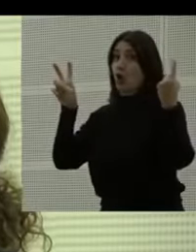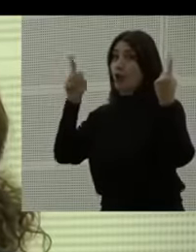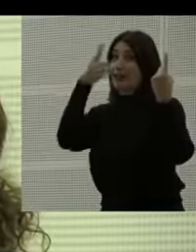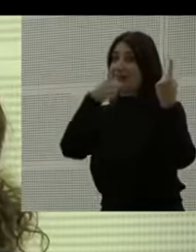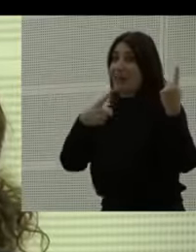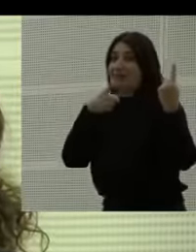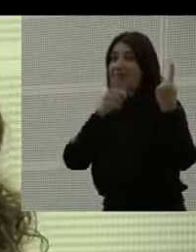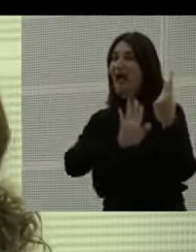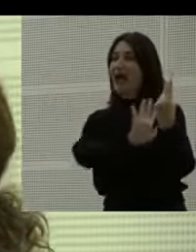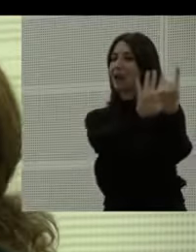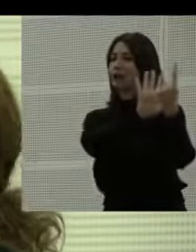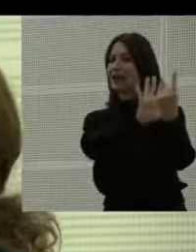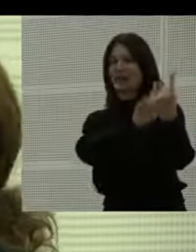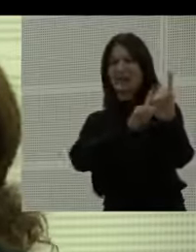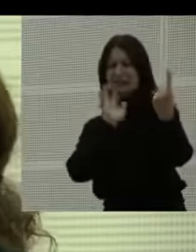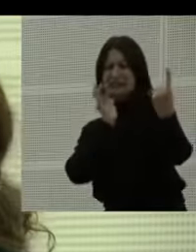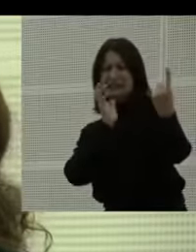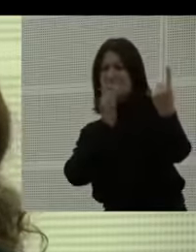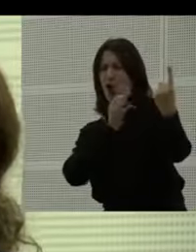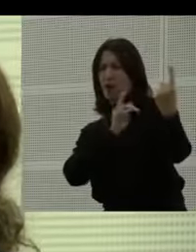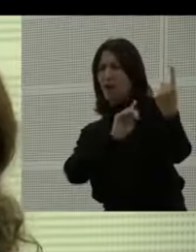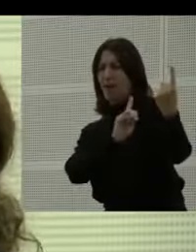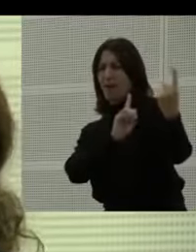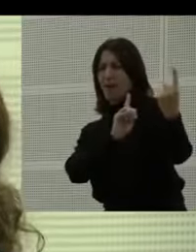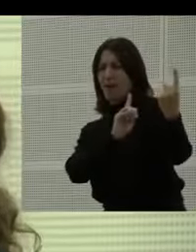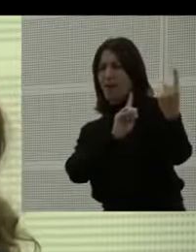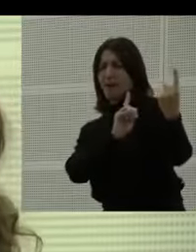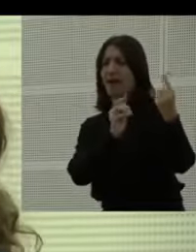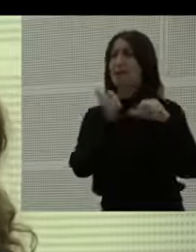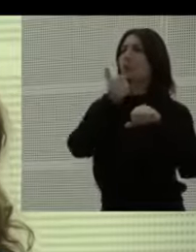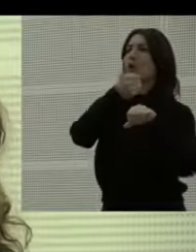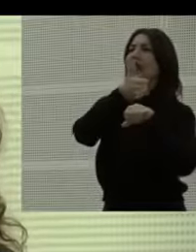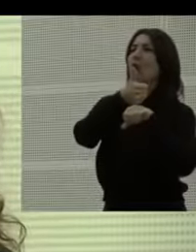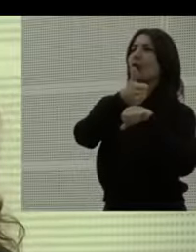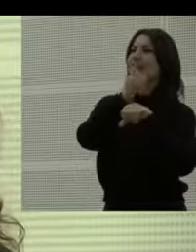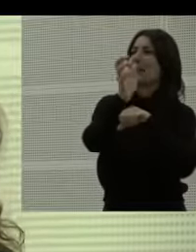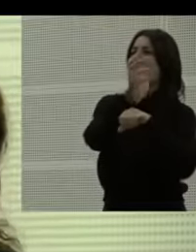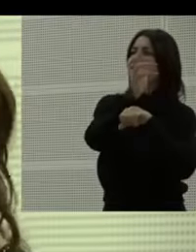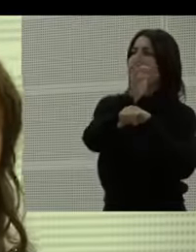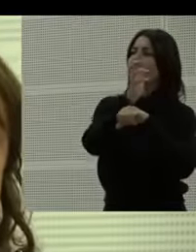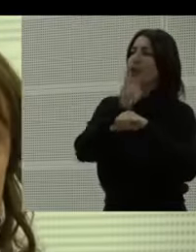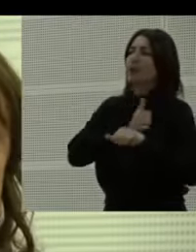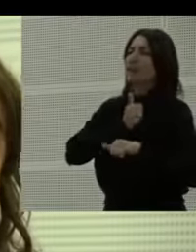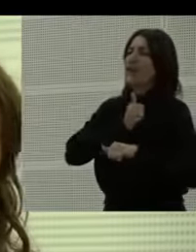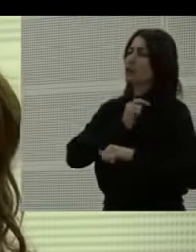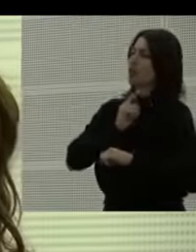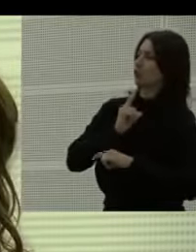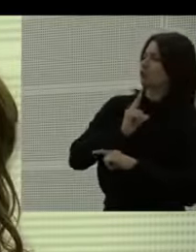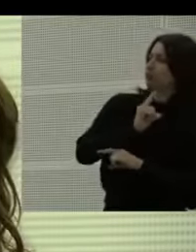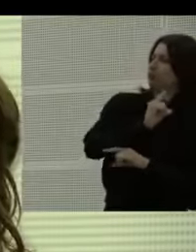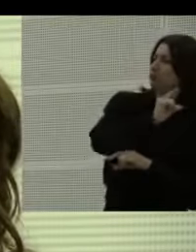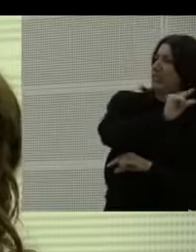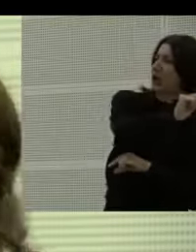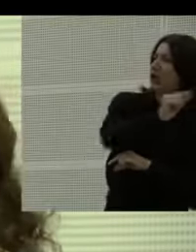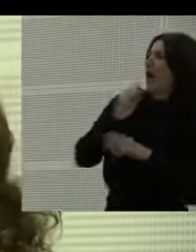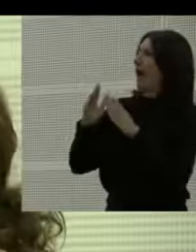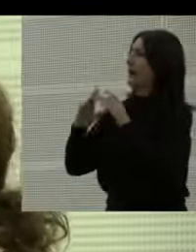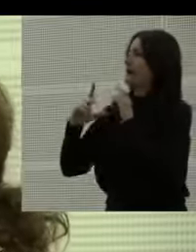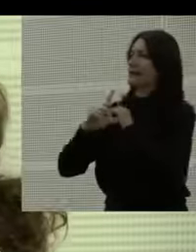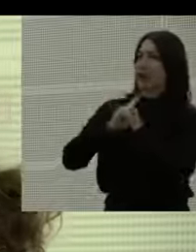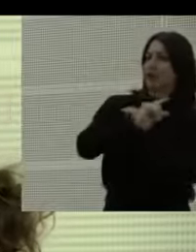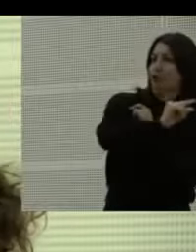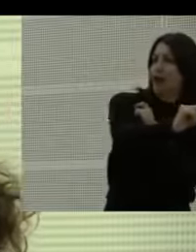c'è qualcosa che non va, il protagonista della favola si allontana da casa. La